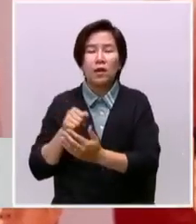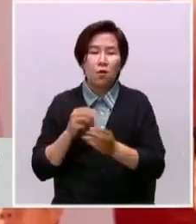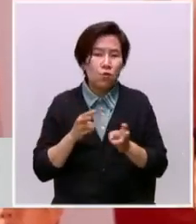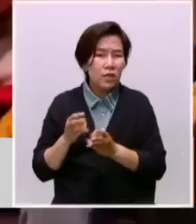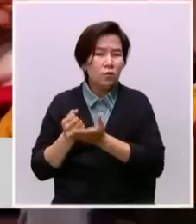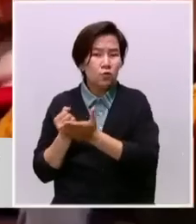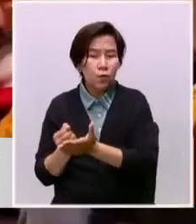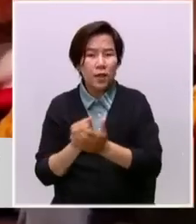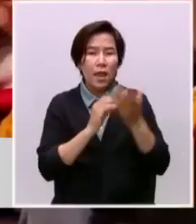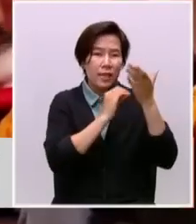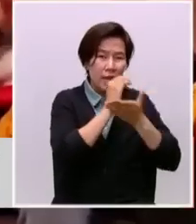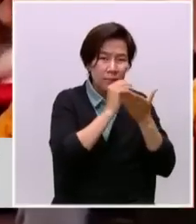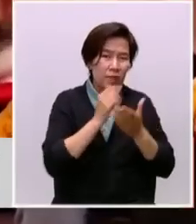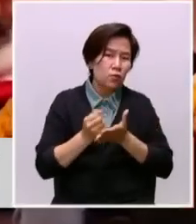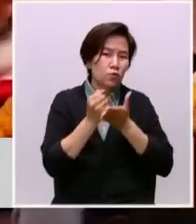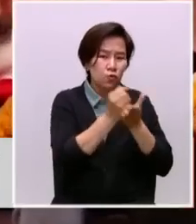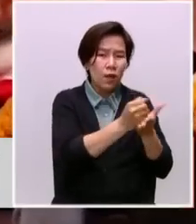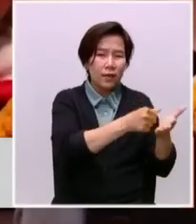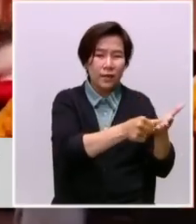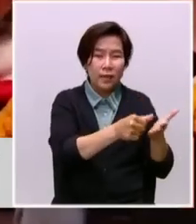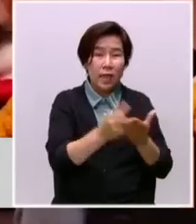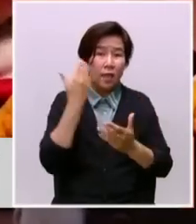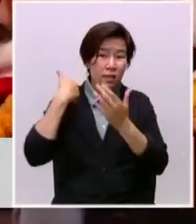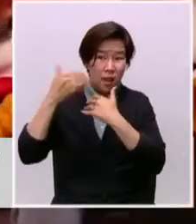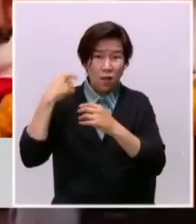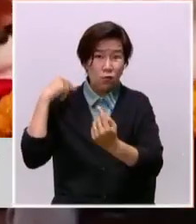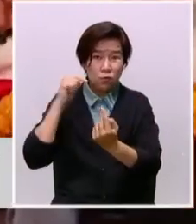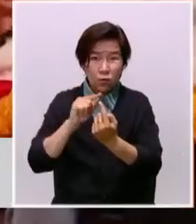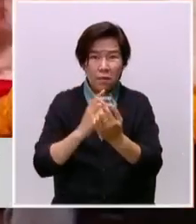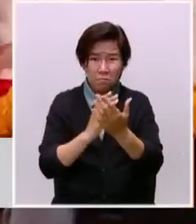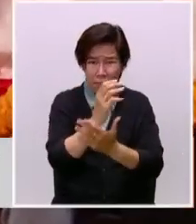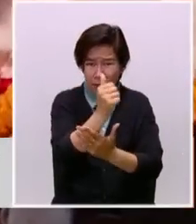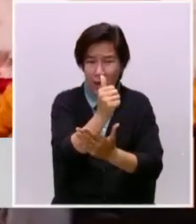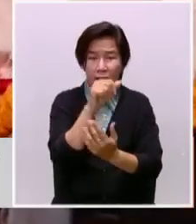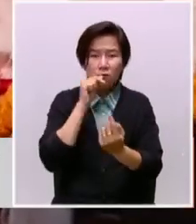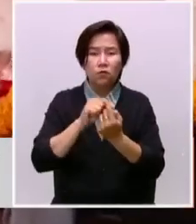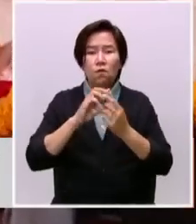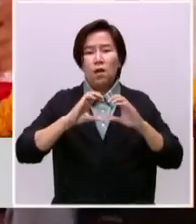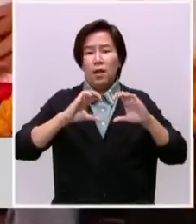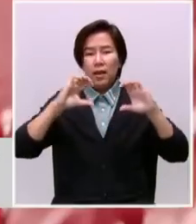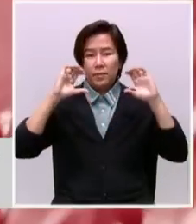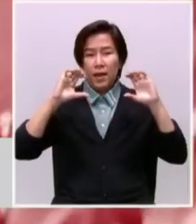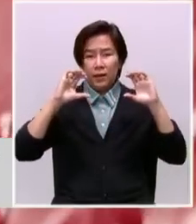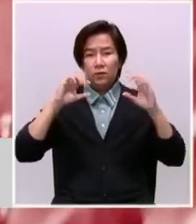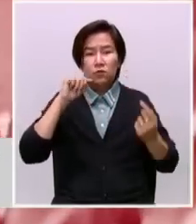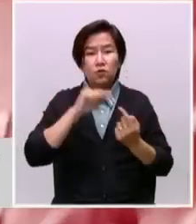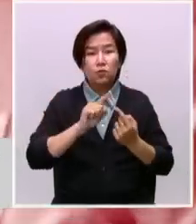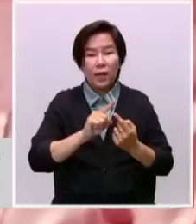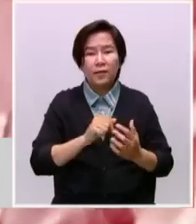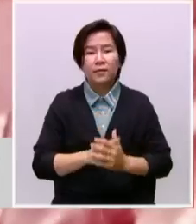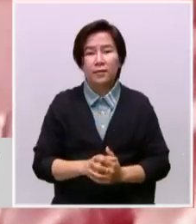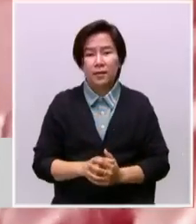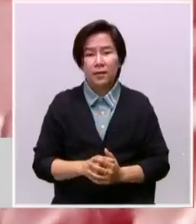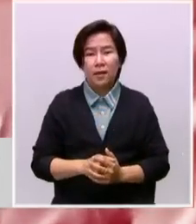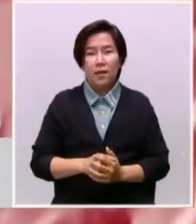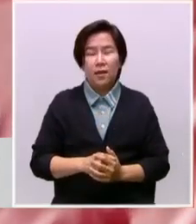เสพติดซึ่งที่ผ่านมาเคยประสบความสำเร็จมาแล้วเมื่อครั้งรัฐบาลพรรคไทยรักไทยขณะเดียวกันได้ย้ำ